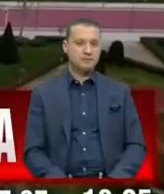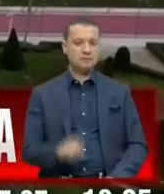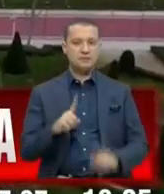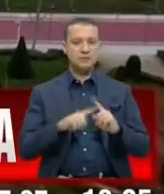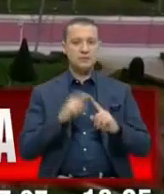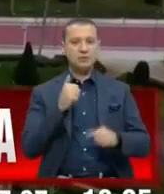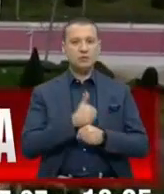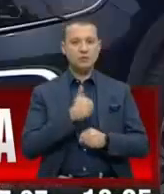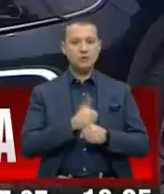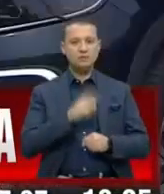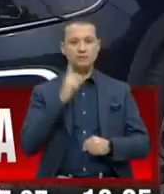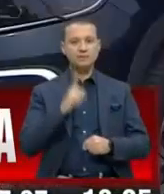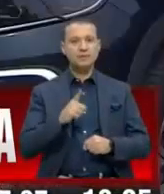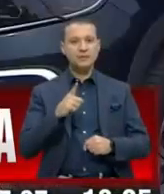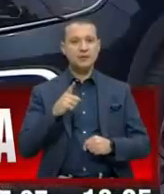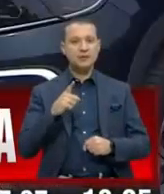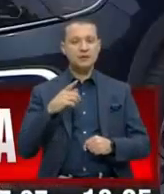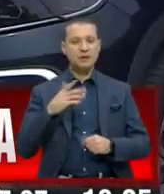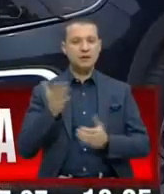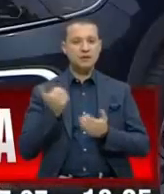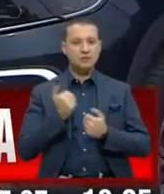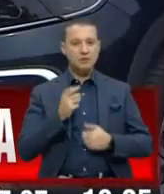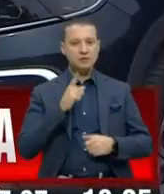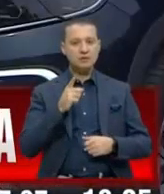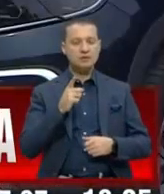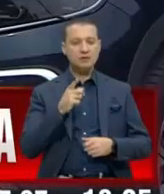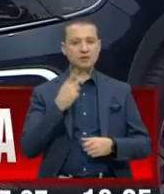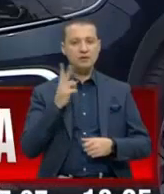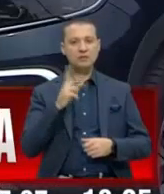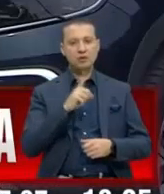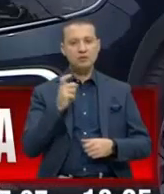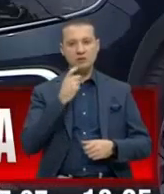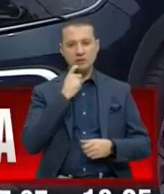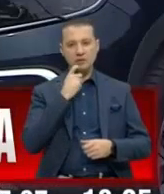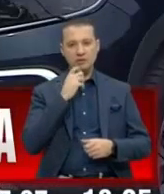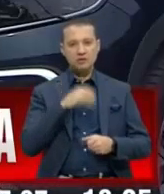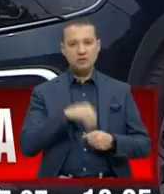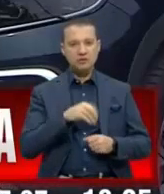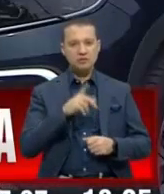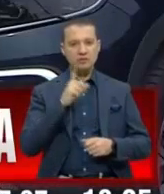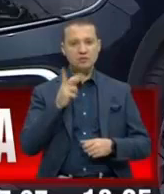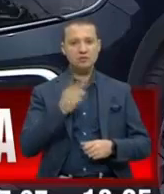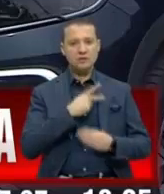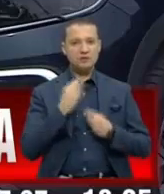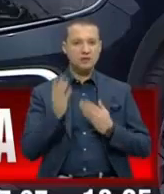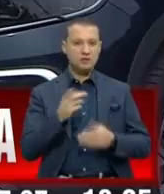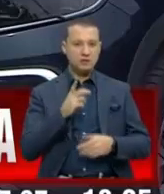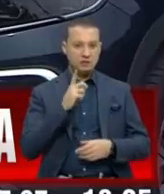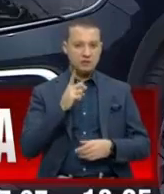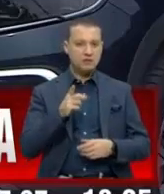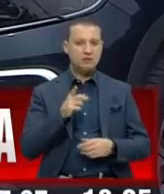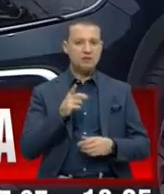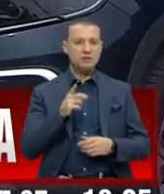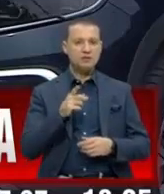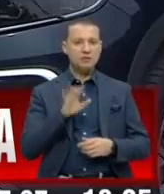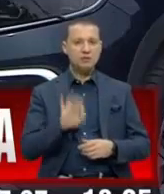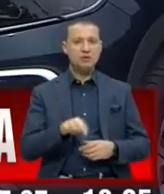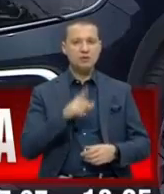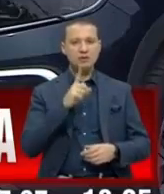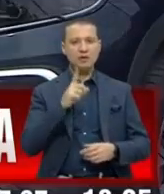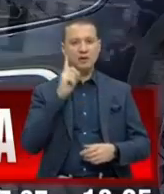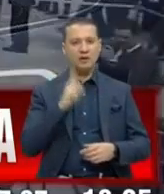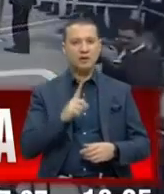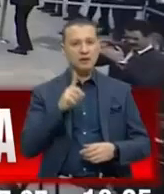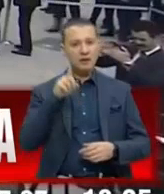TOGG'un ilk siparişini 2019 yılında biz vermiştik. Bugün de